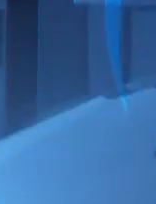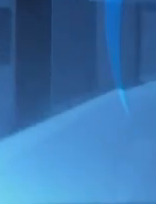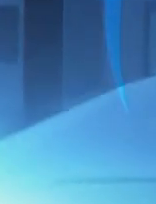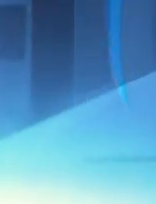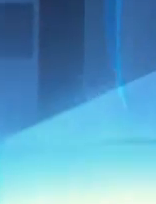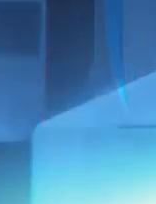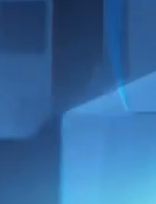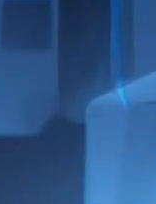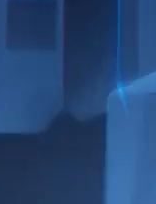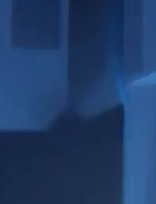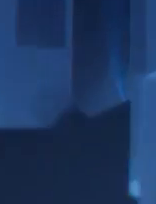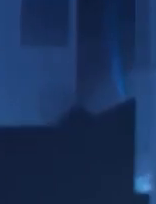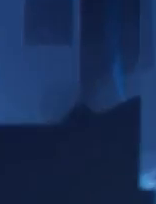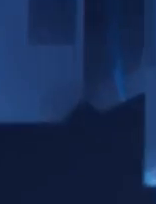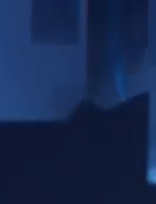Жетісу телеарнасы.